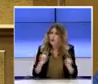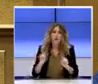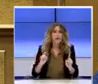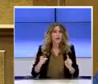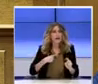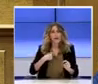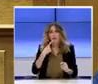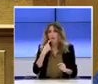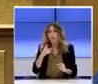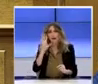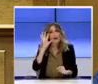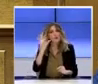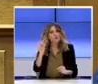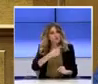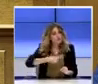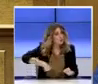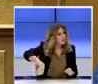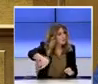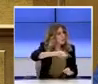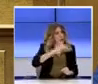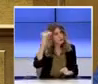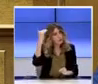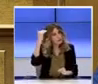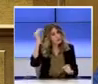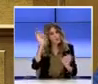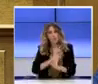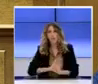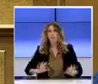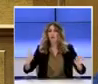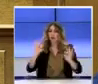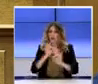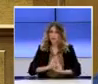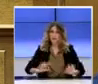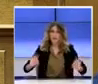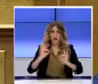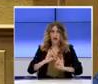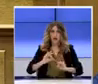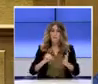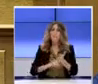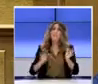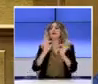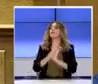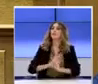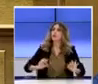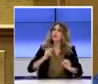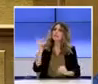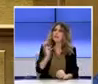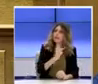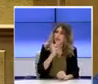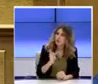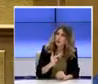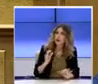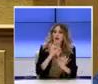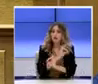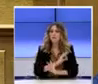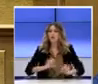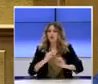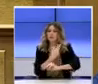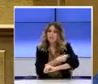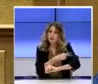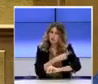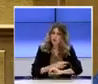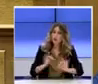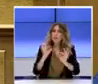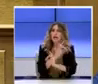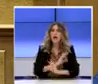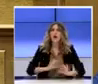να προετοιμαστούμε και να προετοιμάσουμε τη χώρα, την κοινωνία, το εθνικό σύστημα υγείας, τον εαυτό μας.